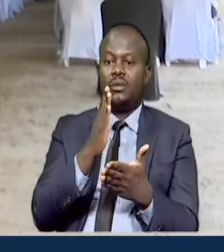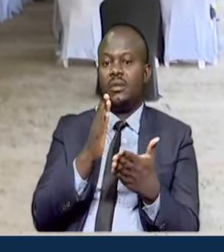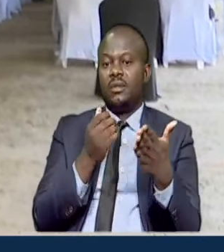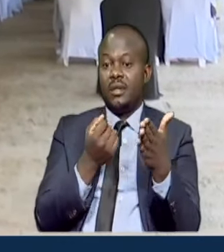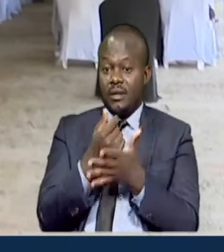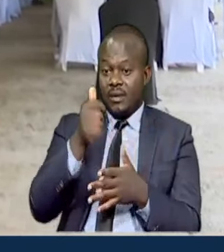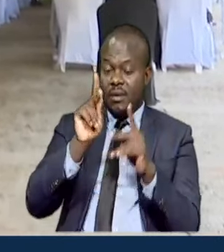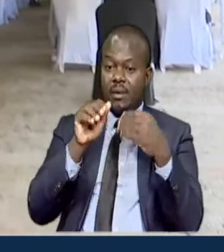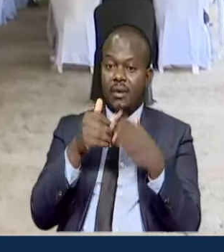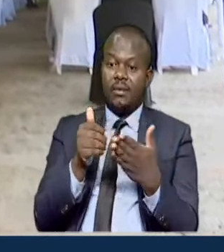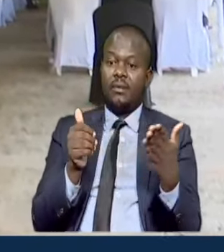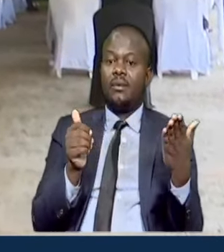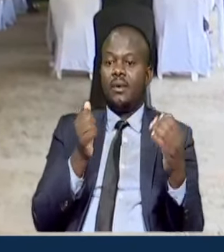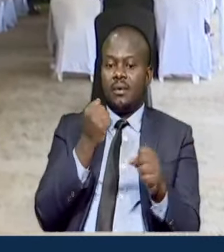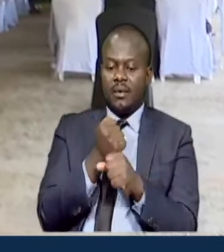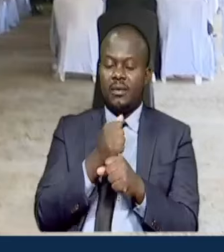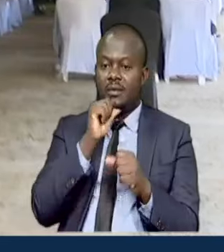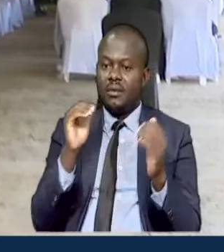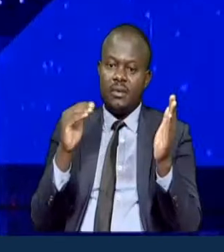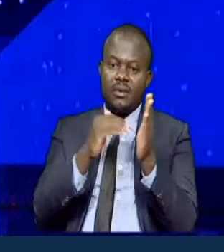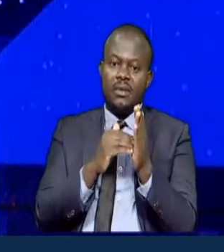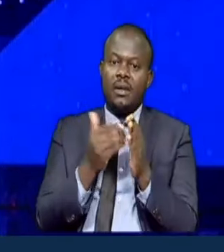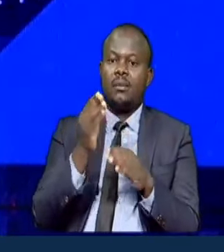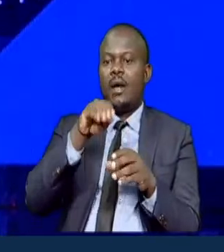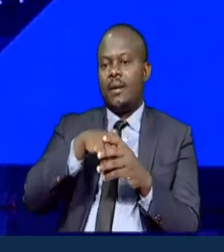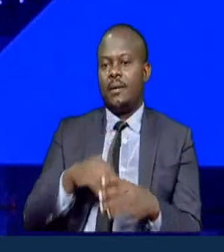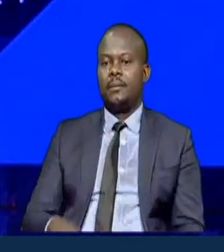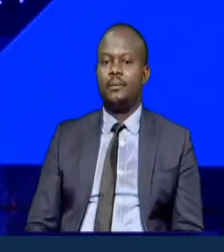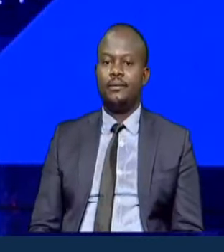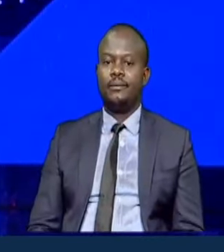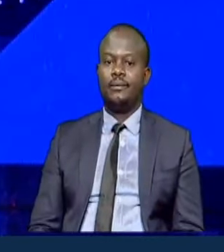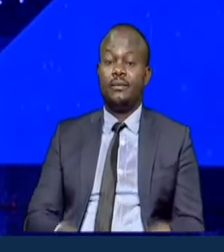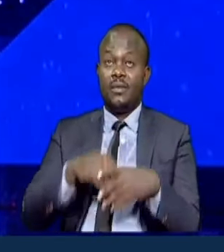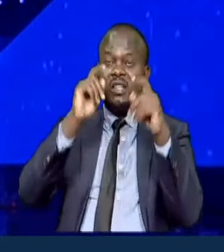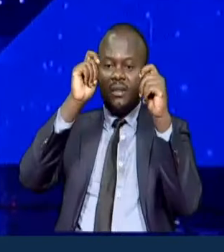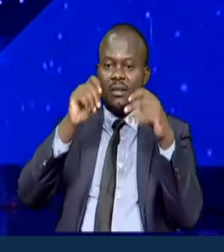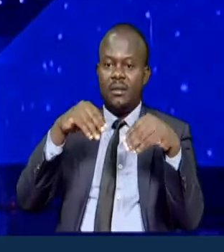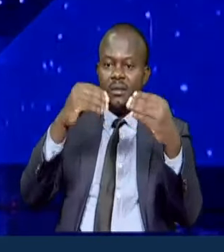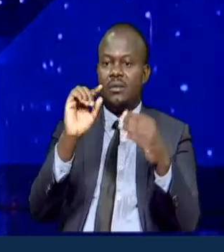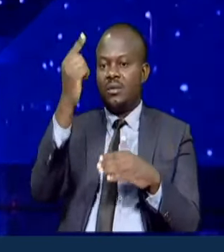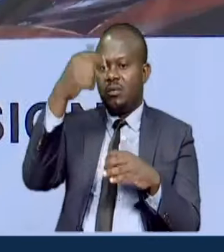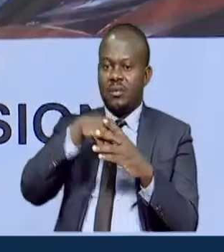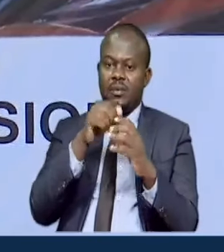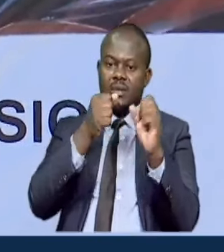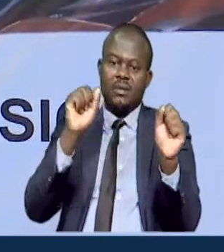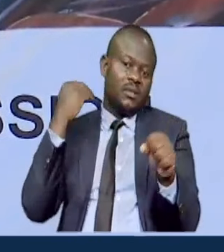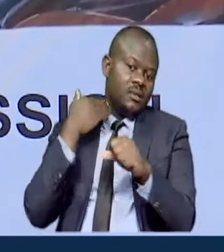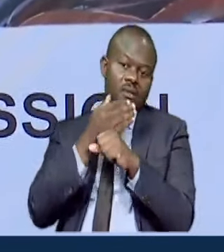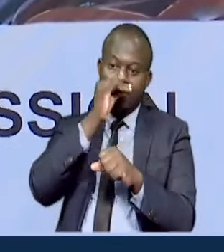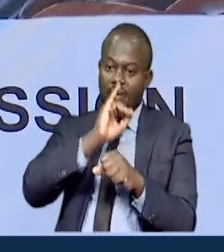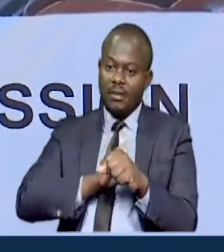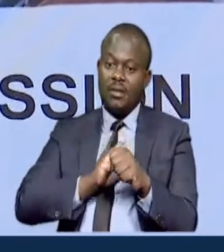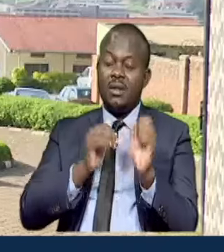babikora kitazongera kugaruka mu itorero ry'u Rwanda. Mu buhamya bwatanzwe n'umwe mu barokotse Jenoside yakorewe